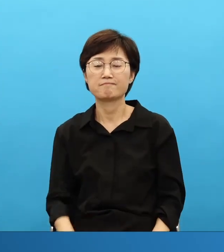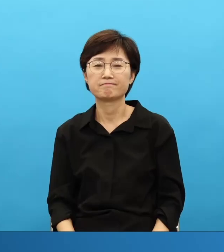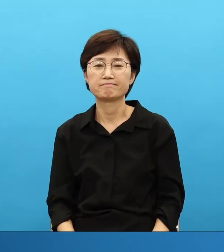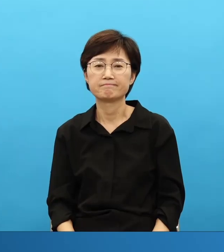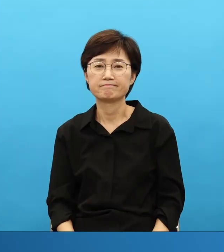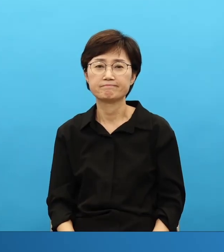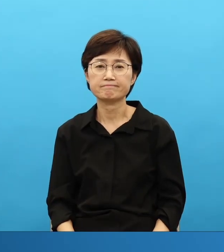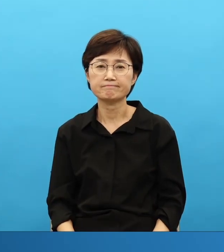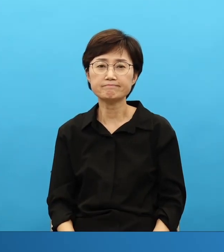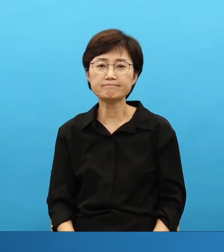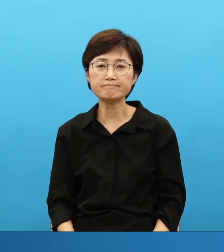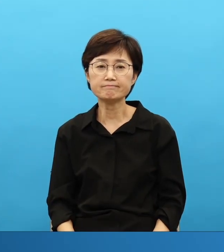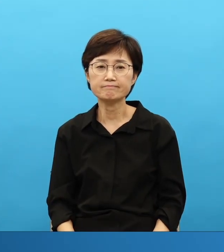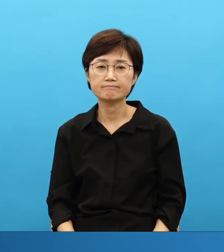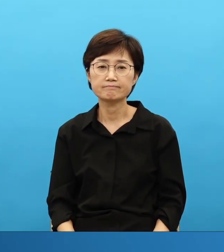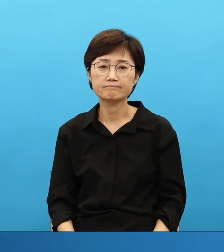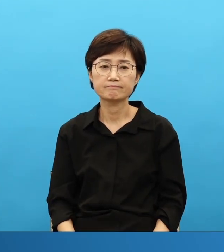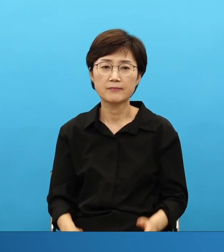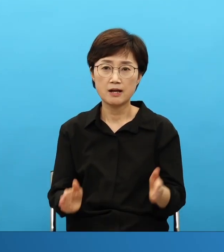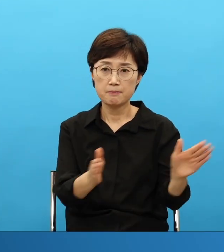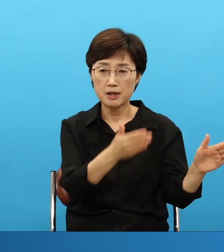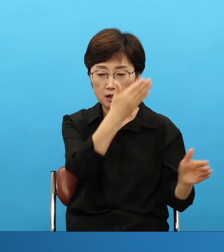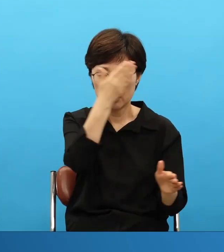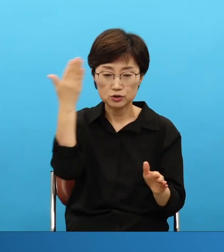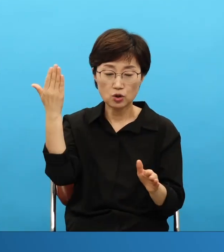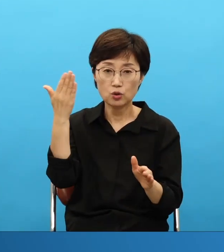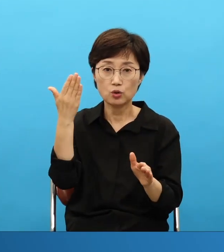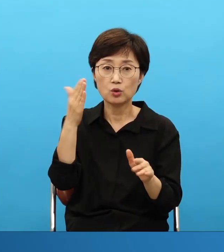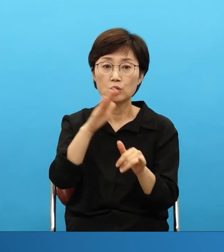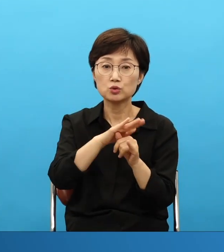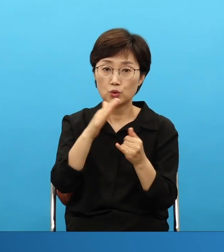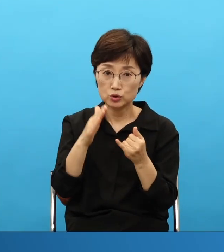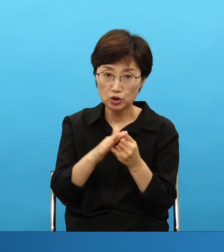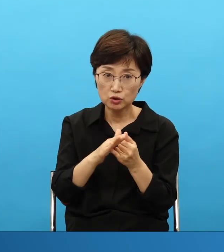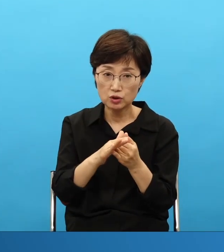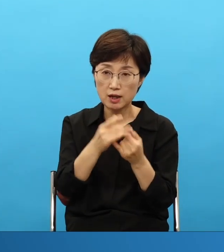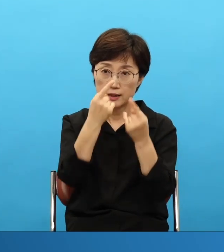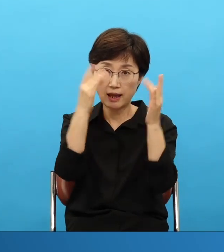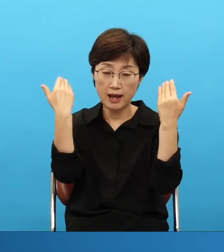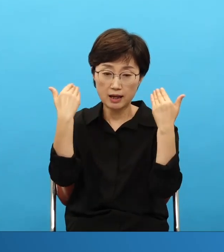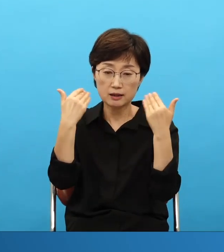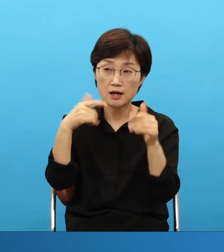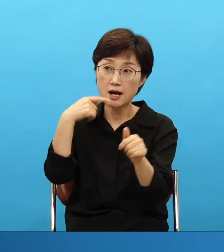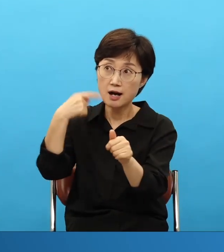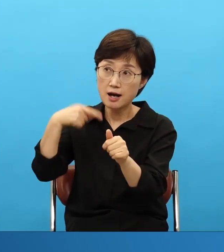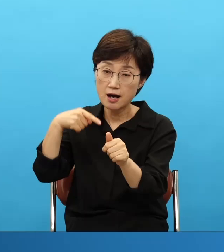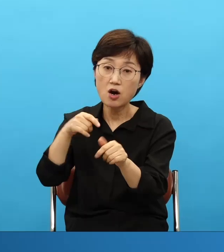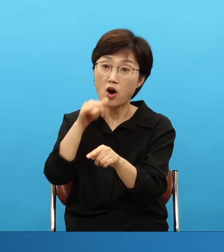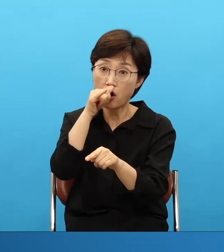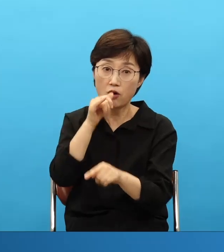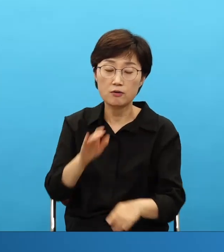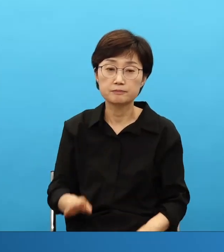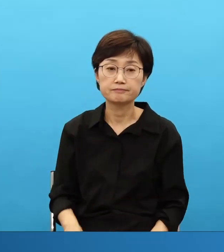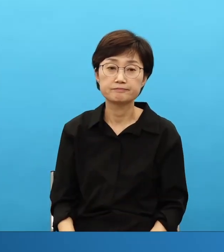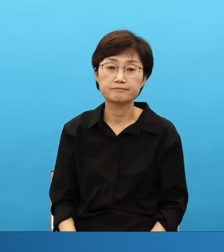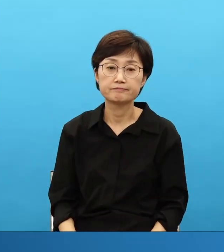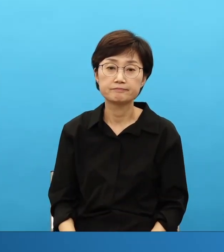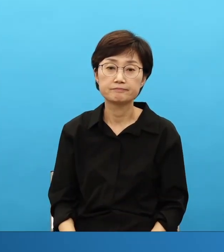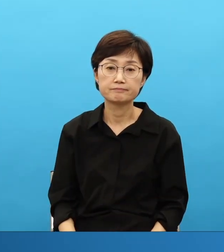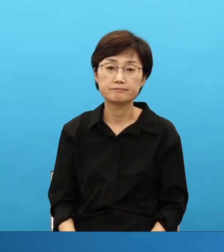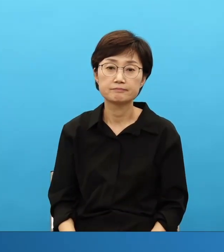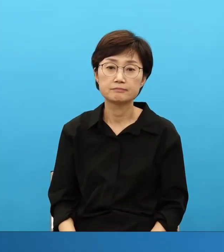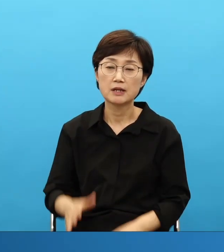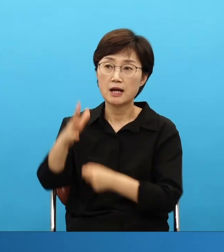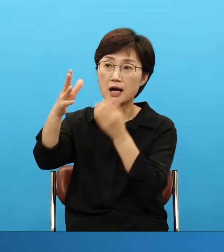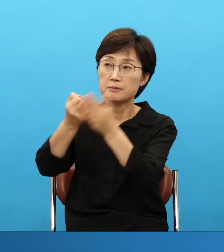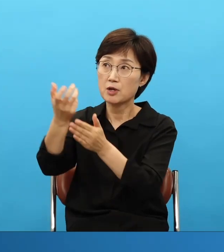됩니다 청소년 대학 청년을 향한 메시지가 선포되어지는 현장으로 가는 발걸음이 끊이지 않습니다 하나의